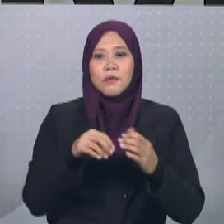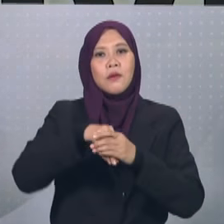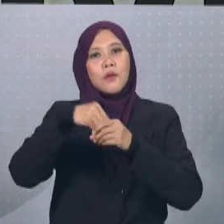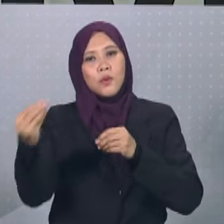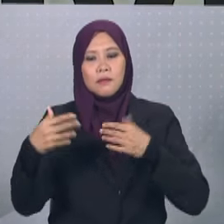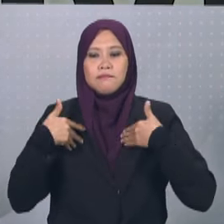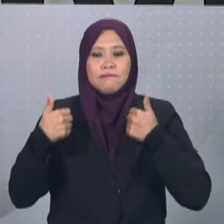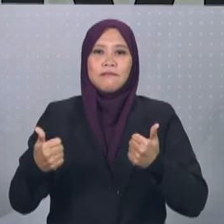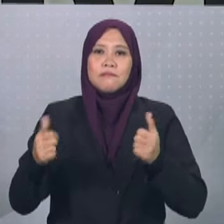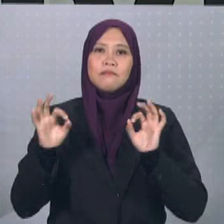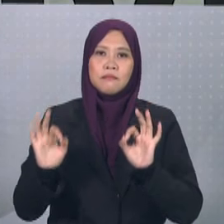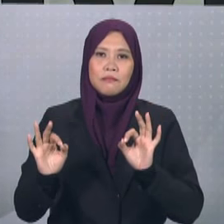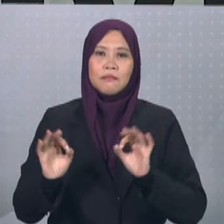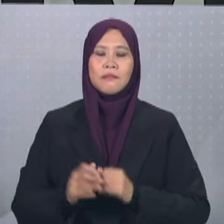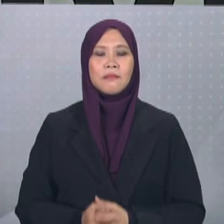telah pulih sepenuhnya.